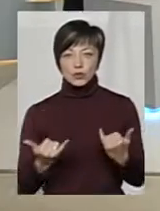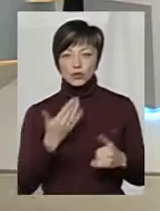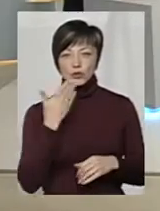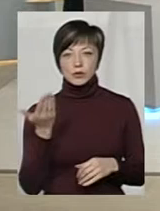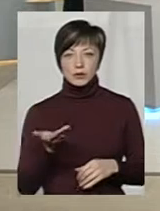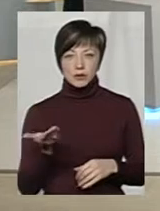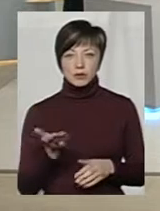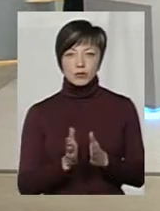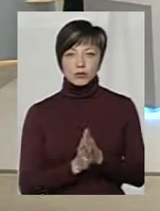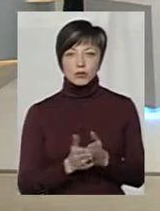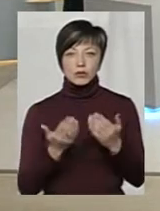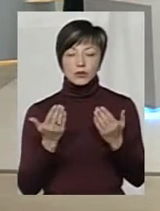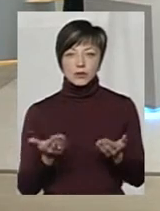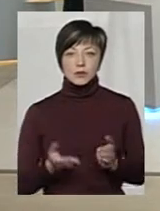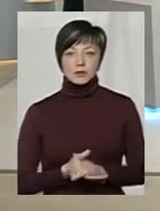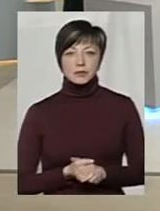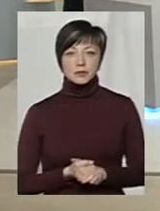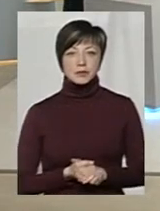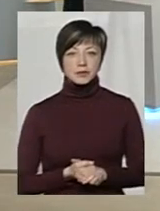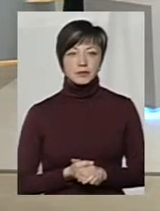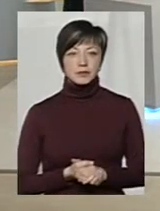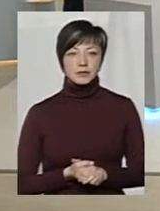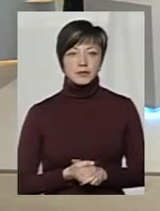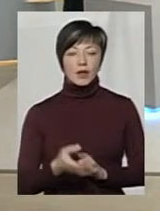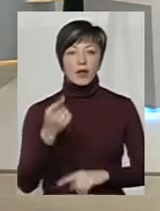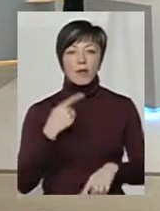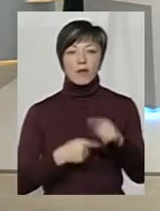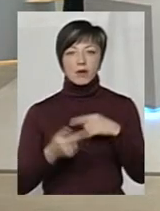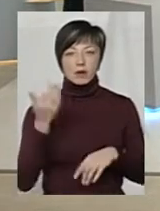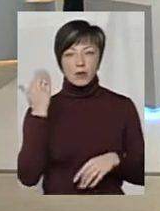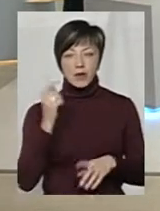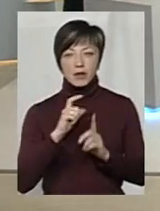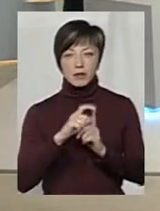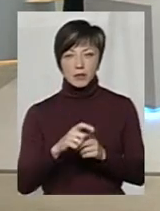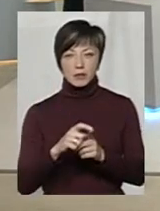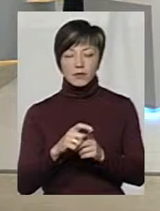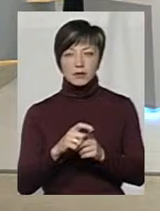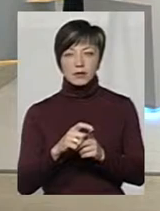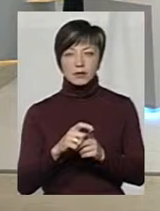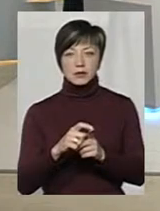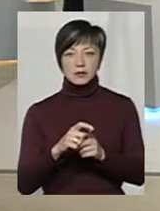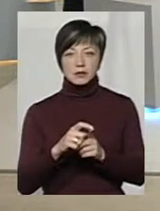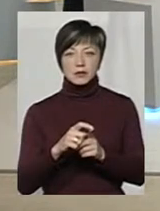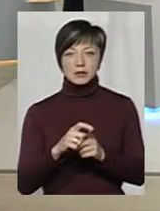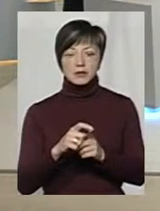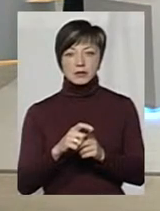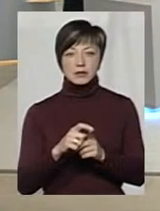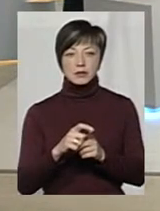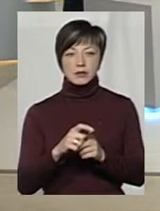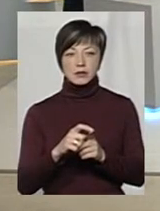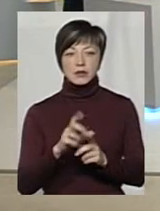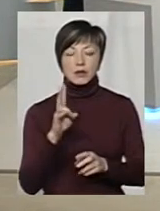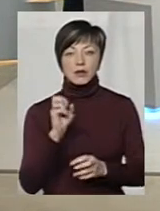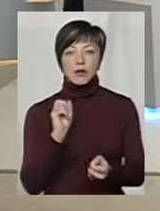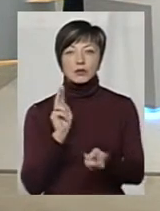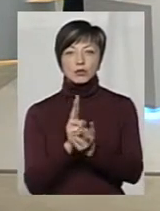спікера. Прошу, пане Михайле, бачу, я повернуся до попередньої відповіді і до попереднього питання. На зустрічі